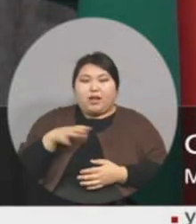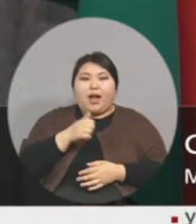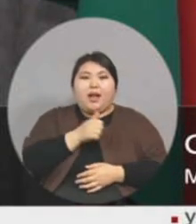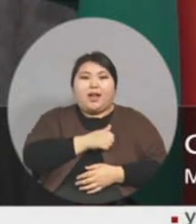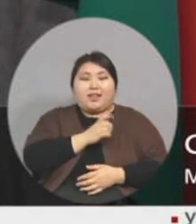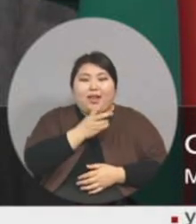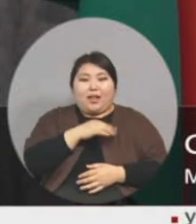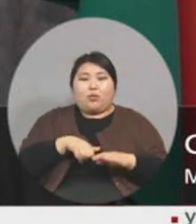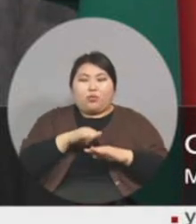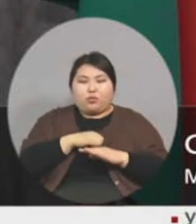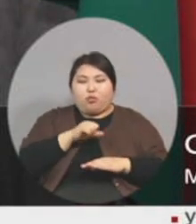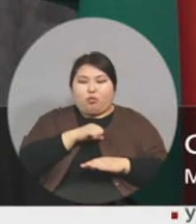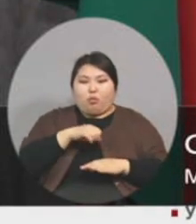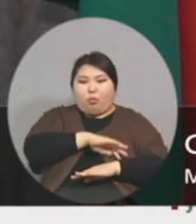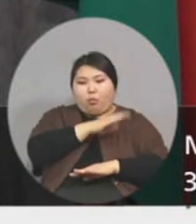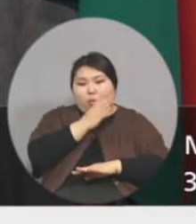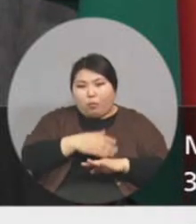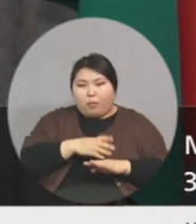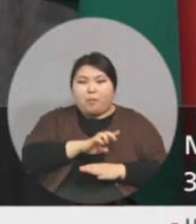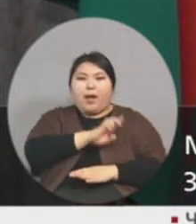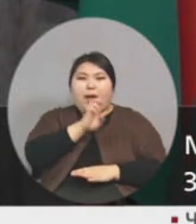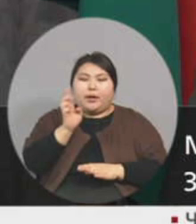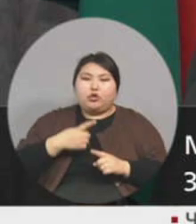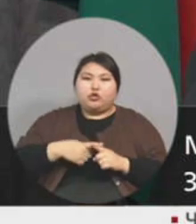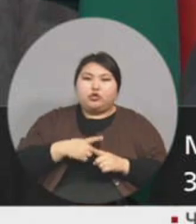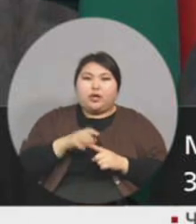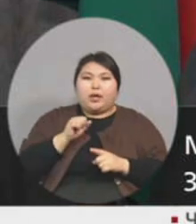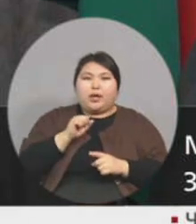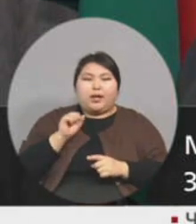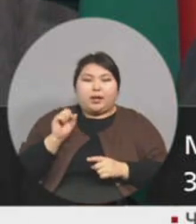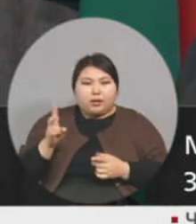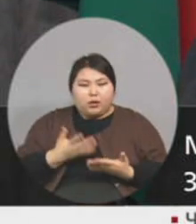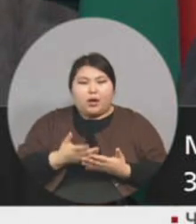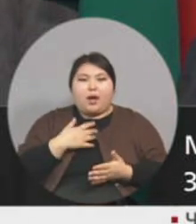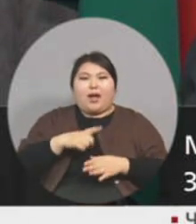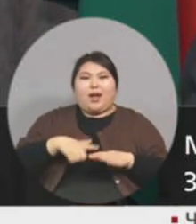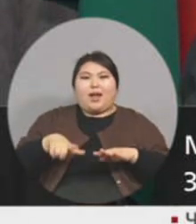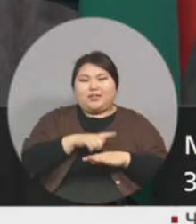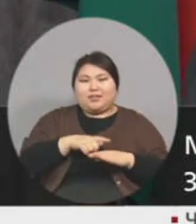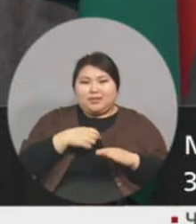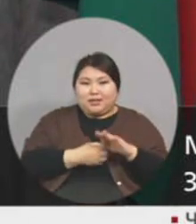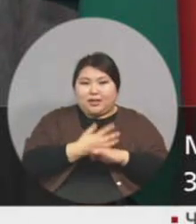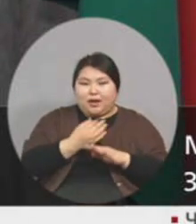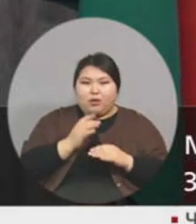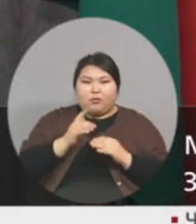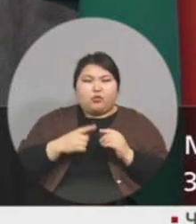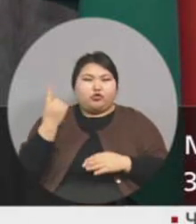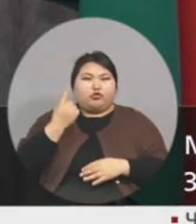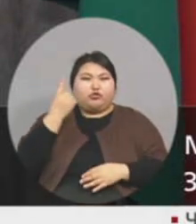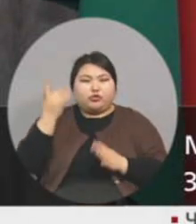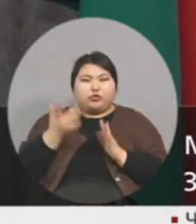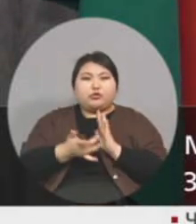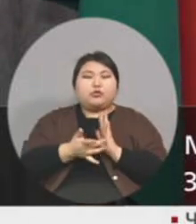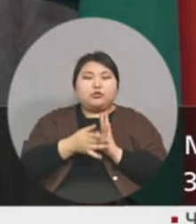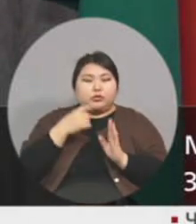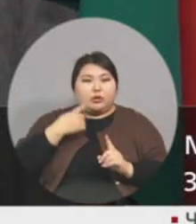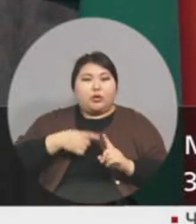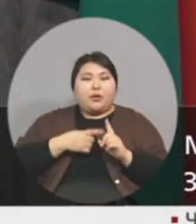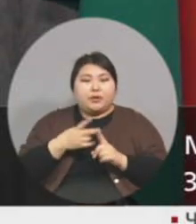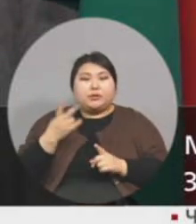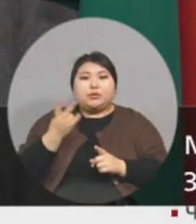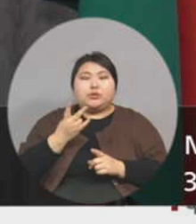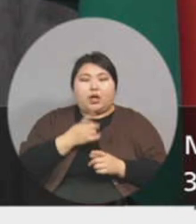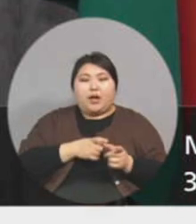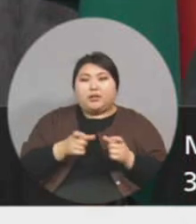уурхай байгаль орчин, хөдөө аж ахуй, газар тариалан, мөн одоо өндөр технологийн чиглэлээр ногоон